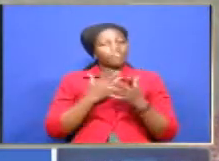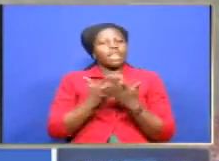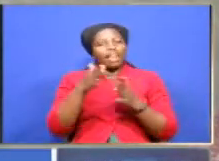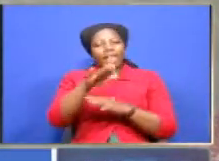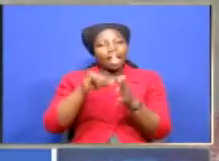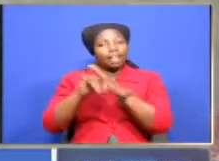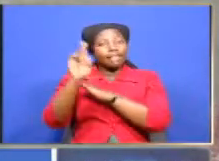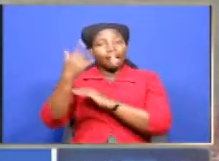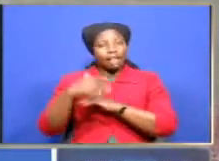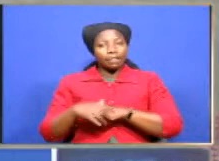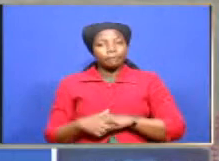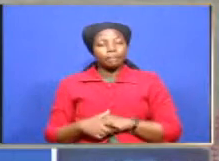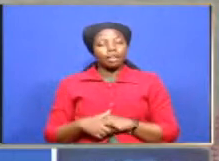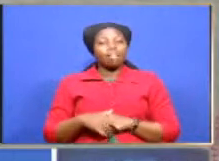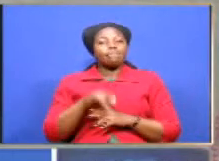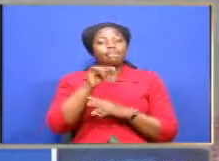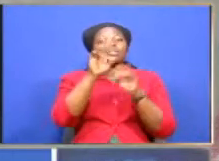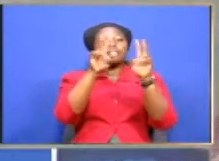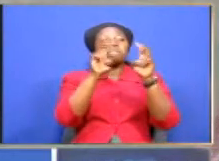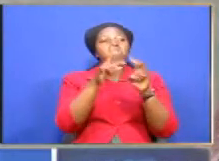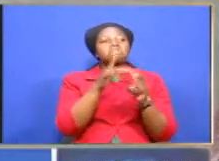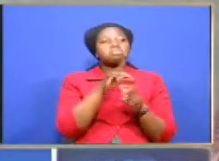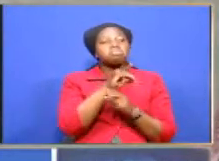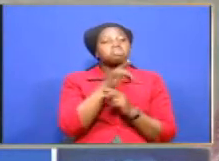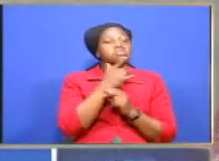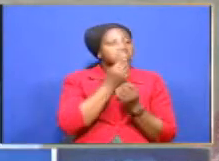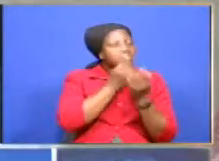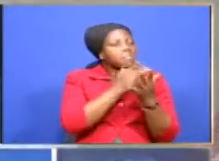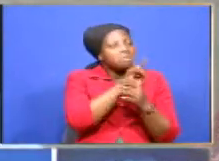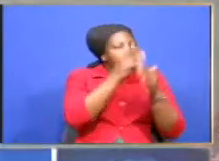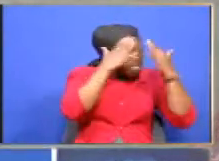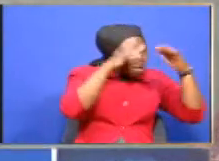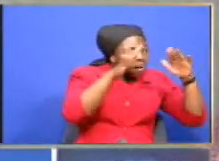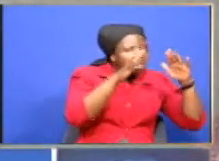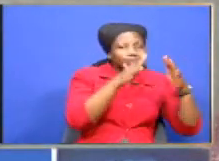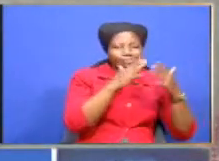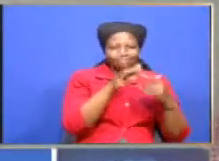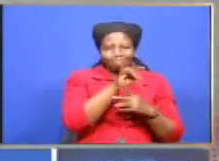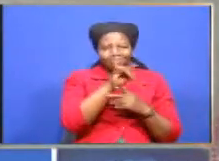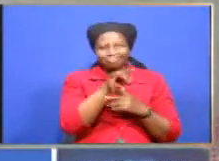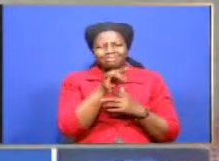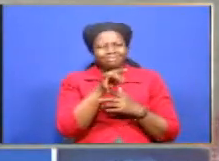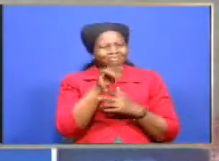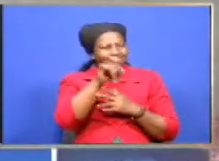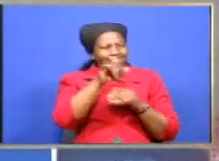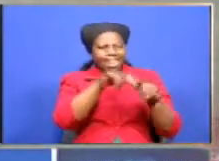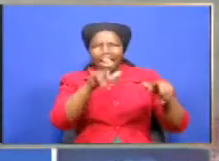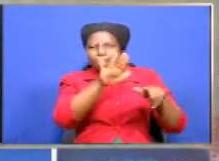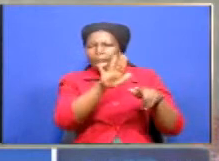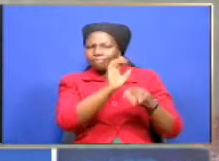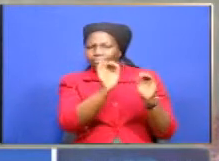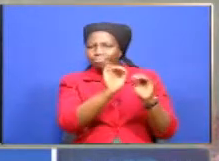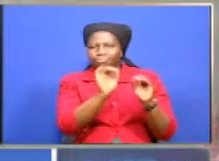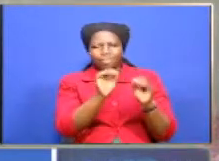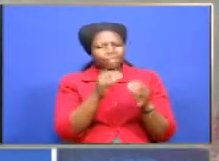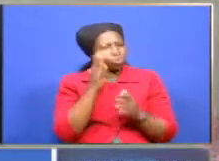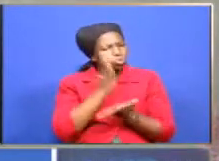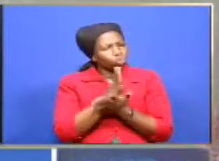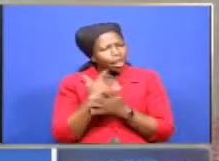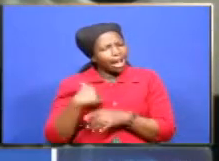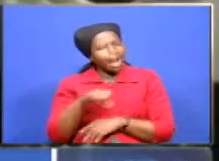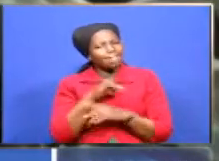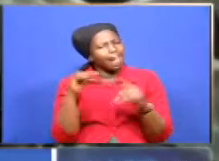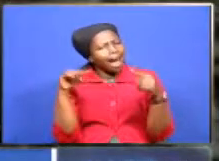Hii mambo ya kuambiwa wewe ni Somali, wewe kwenu si hapa, imetuumiza sana siku nyingi kama sisi watu